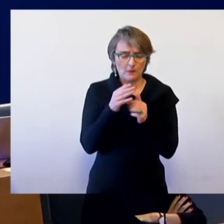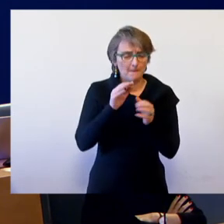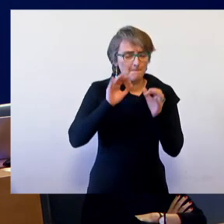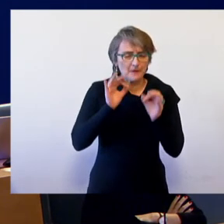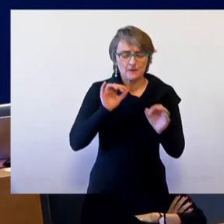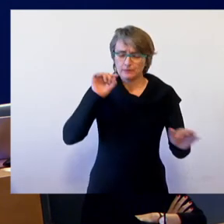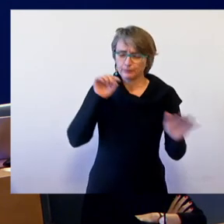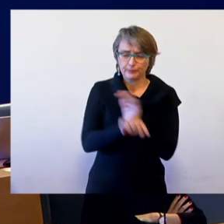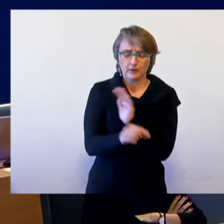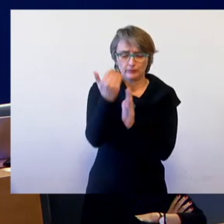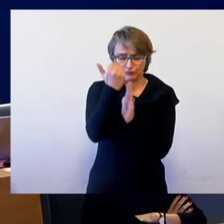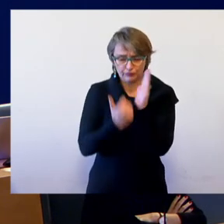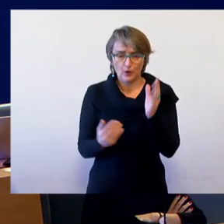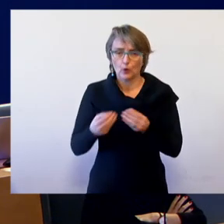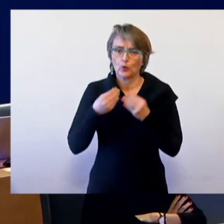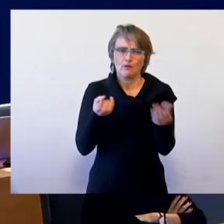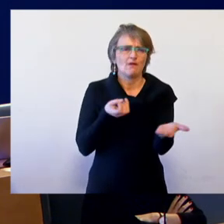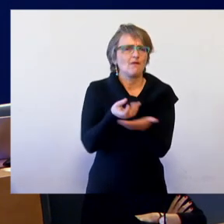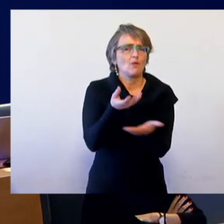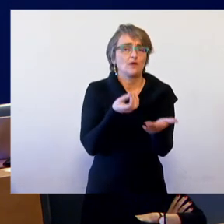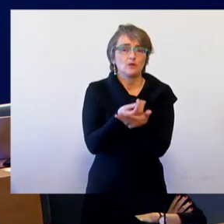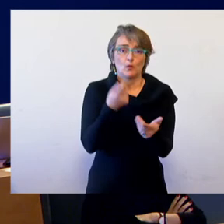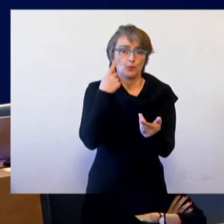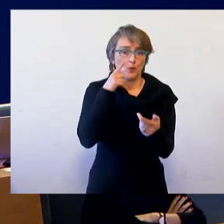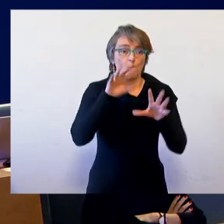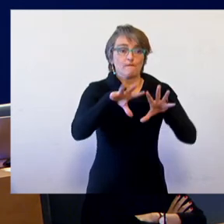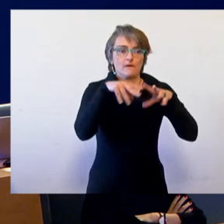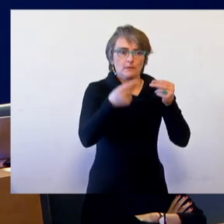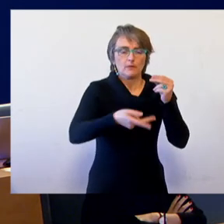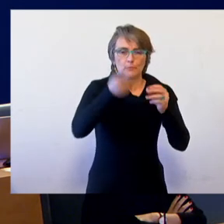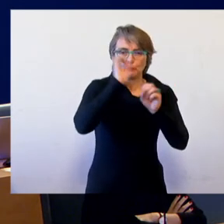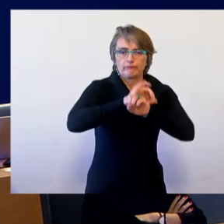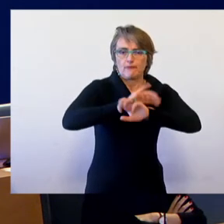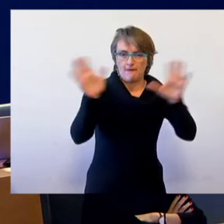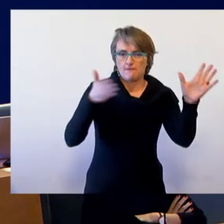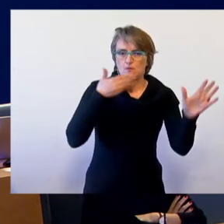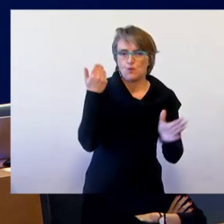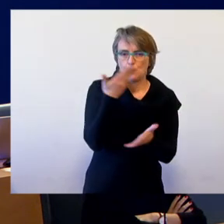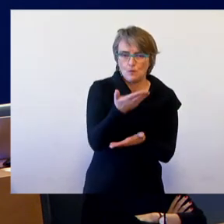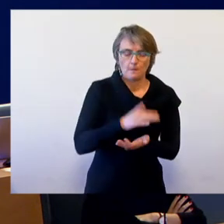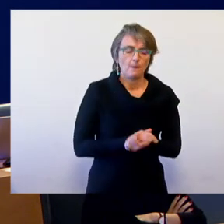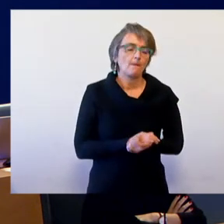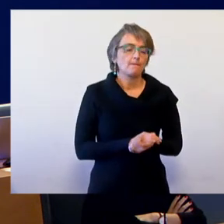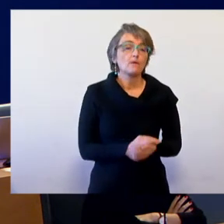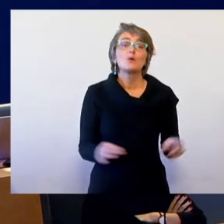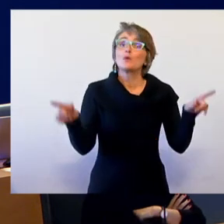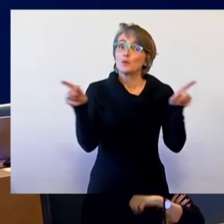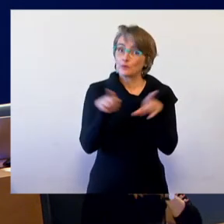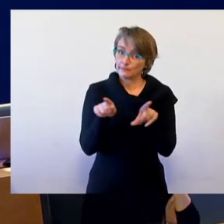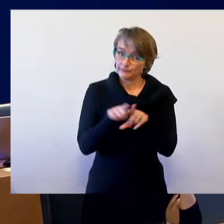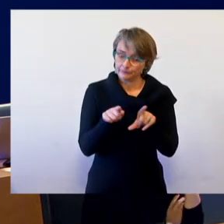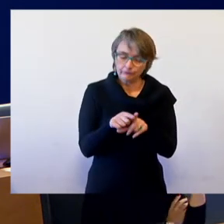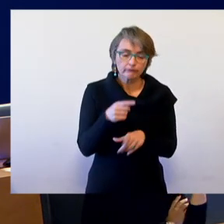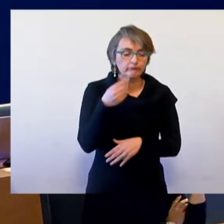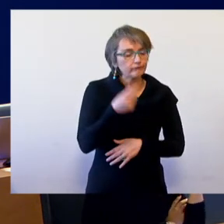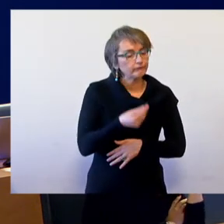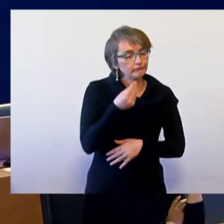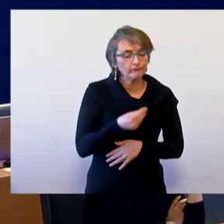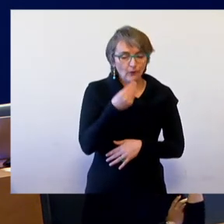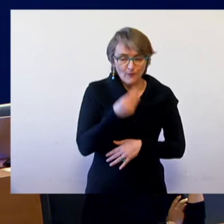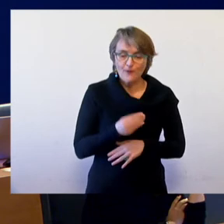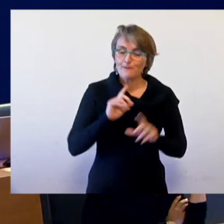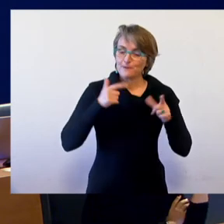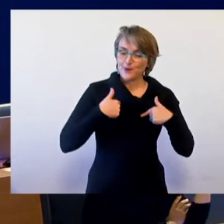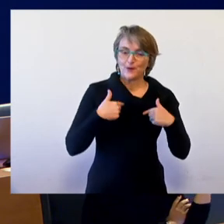un souci d'améliorer l'information des familles. De prendre en compte, une fois que les enfants du secteur sont